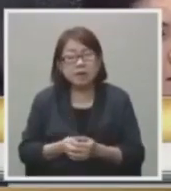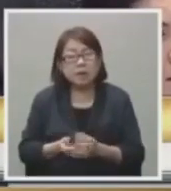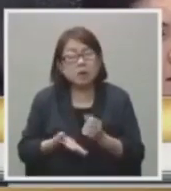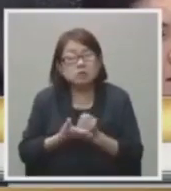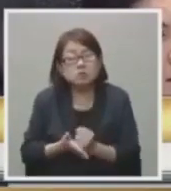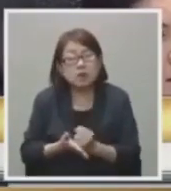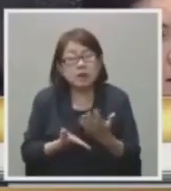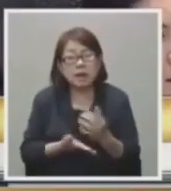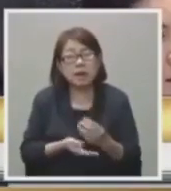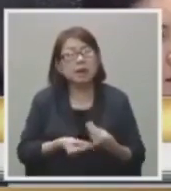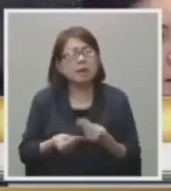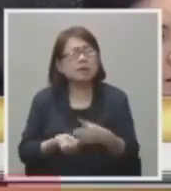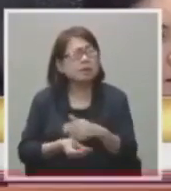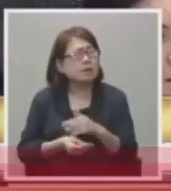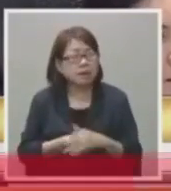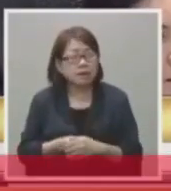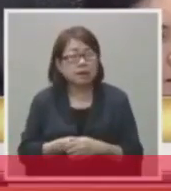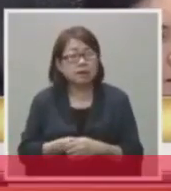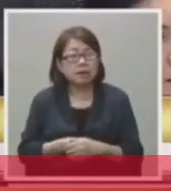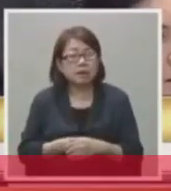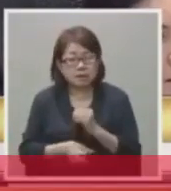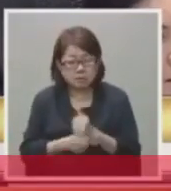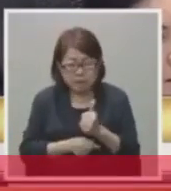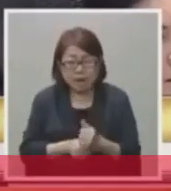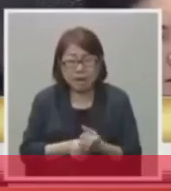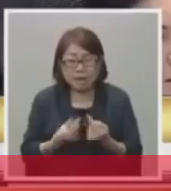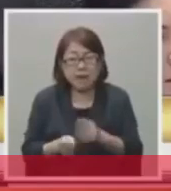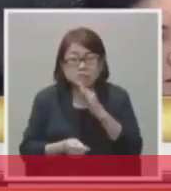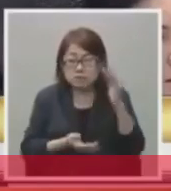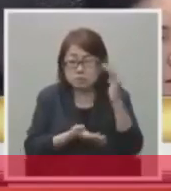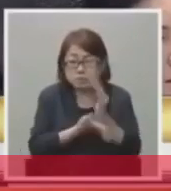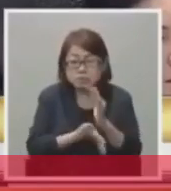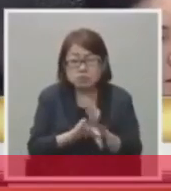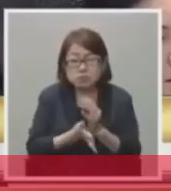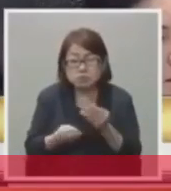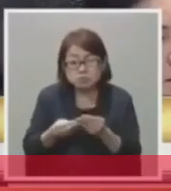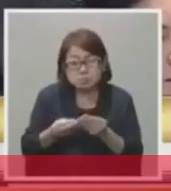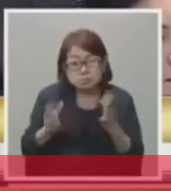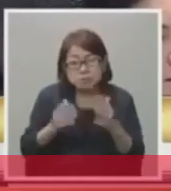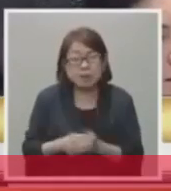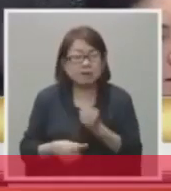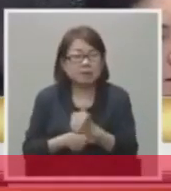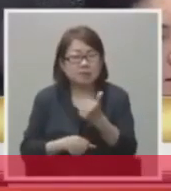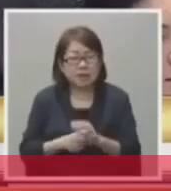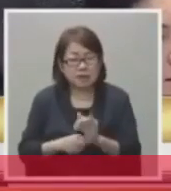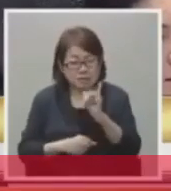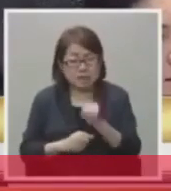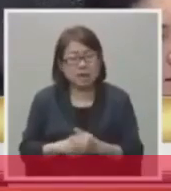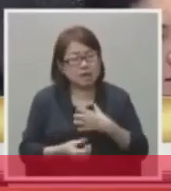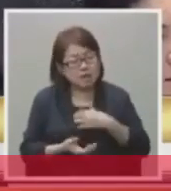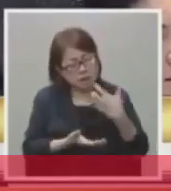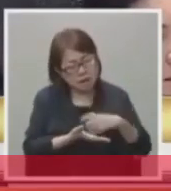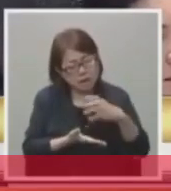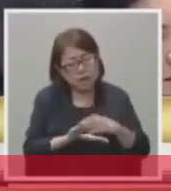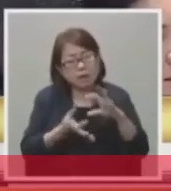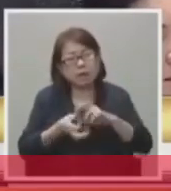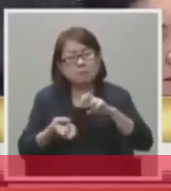ไม่มีทางทำได้เลยเรื่องนี้เพราะฉะนั้นผมเล่าให้ท่านประธานฟังว่าเรื่องยาเสพติ